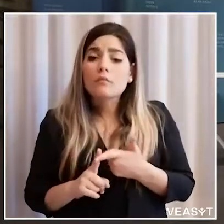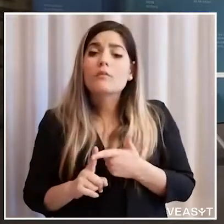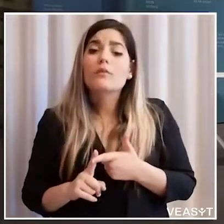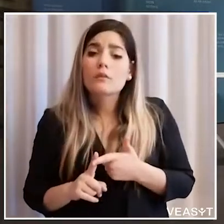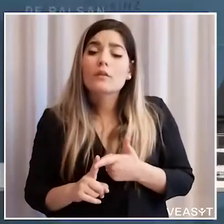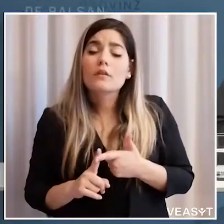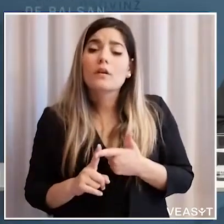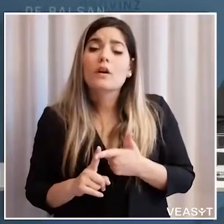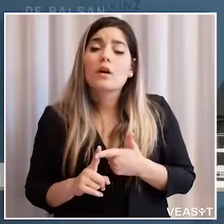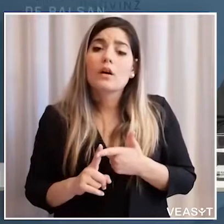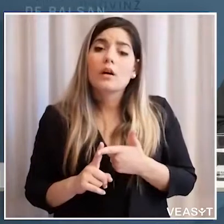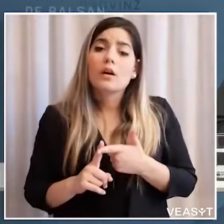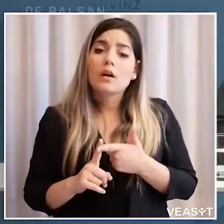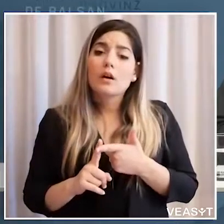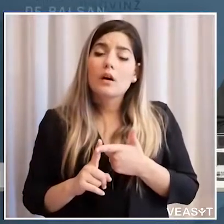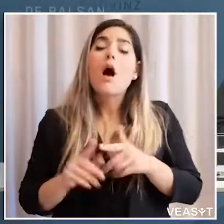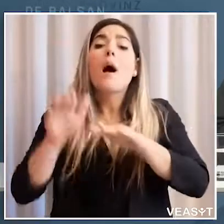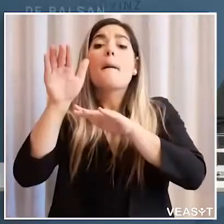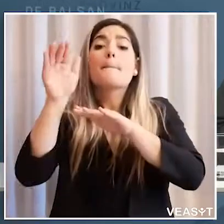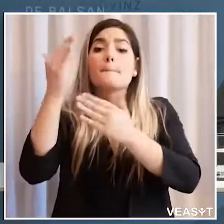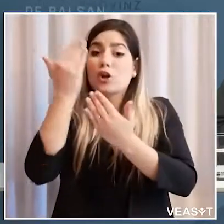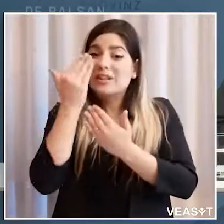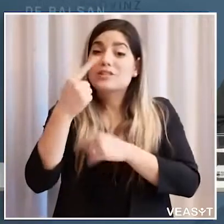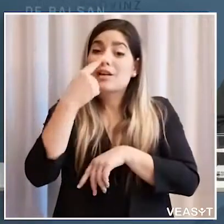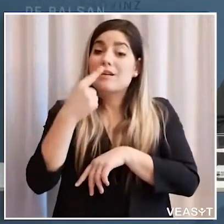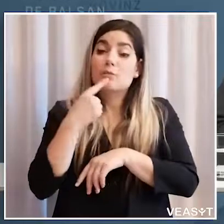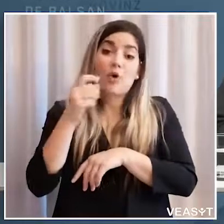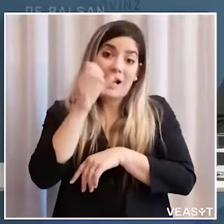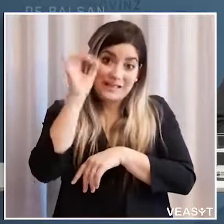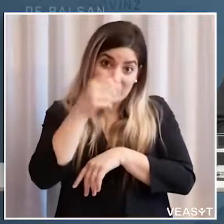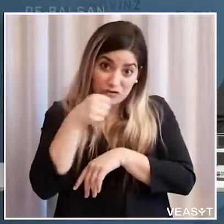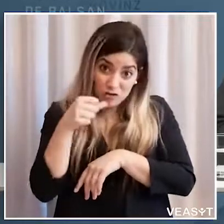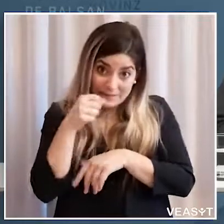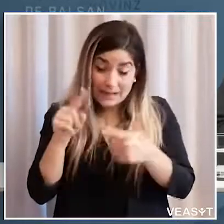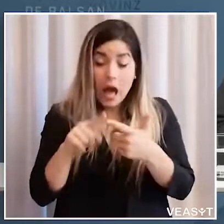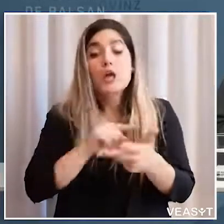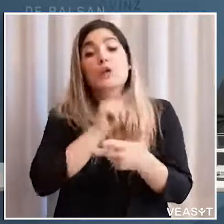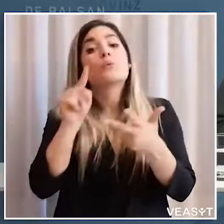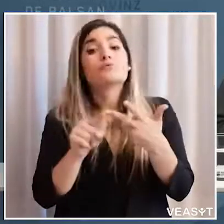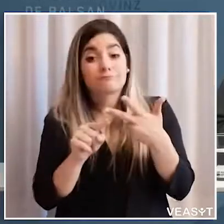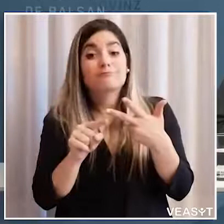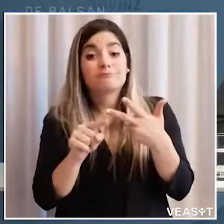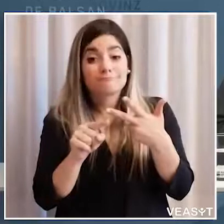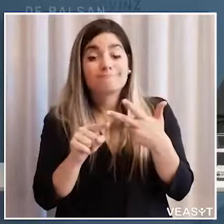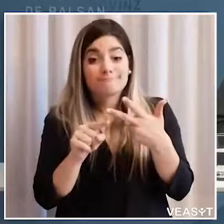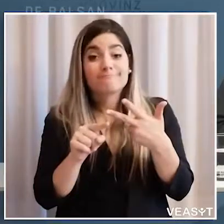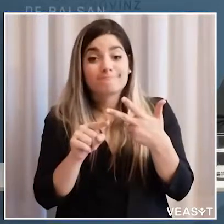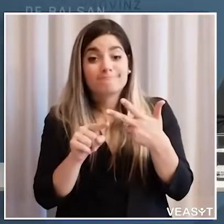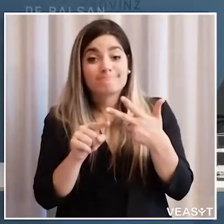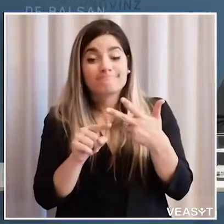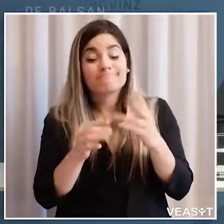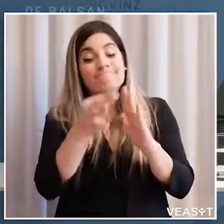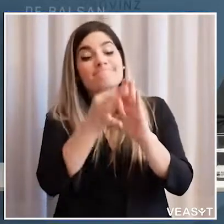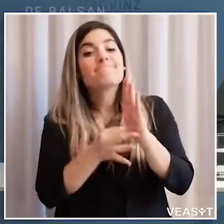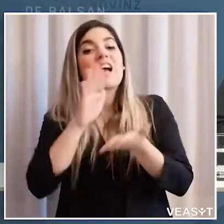portiamo dov'è il caso la protezione del naso e bocca bocca e soprattutto anche le